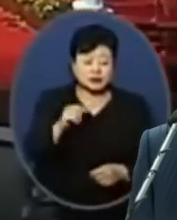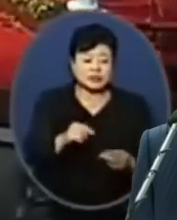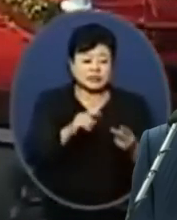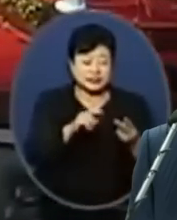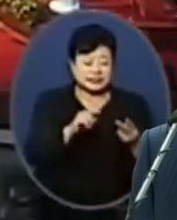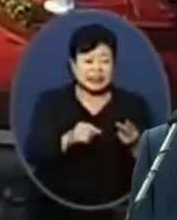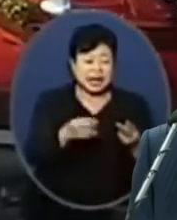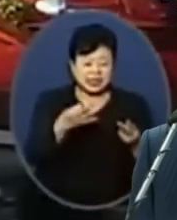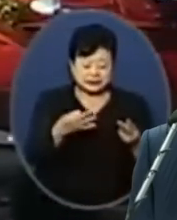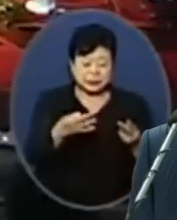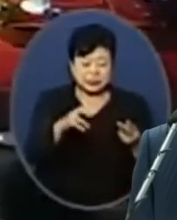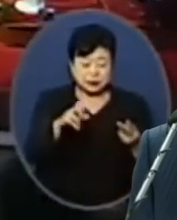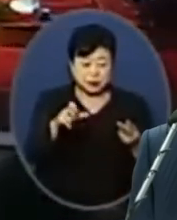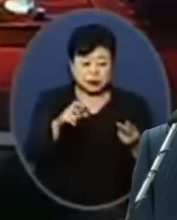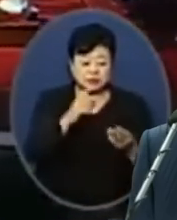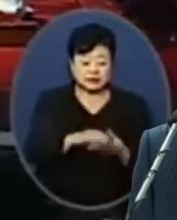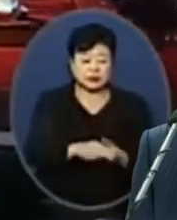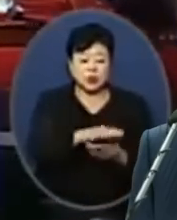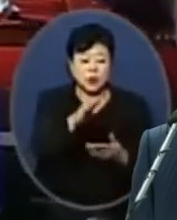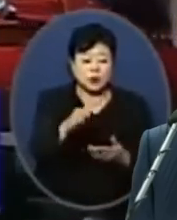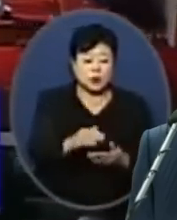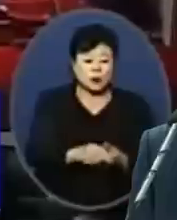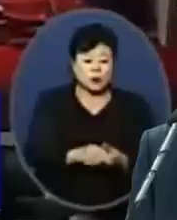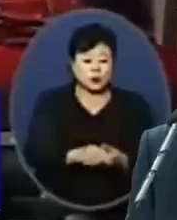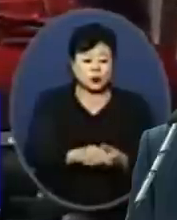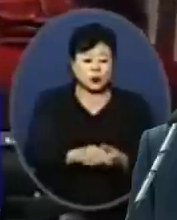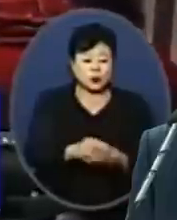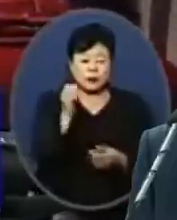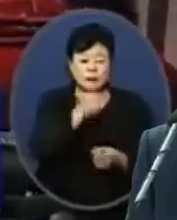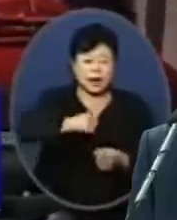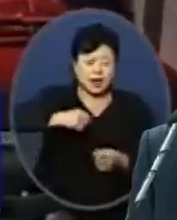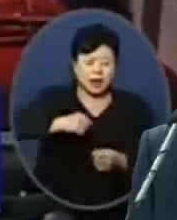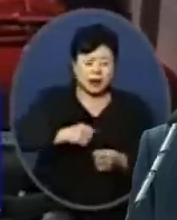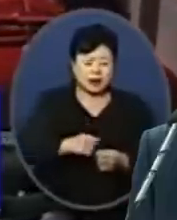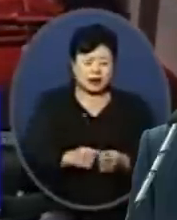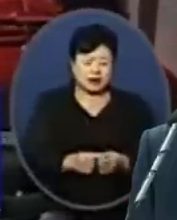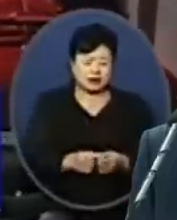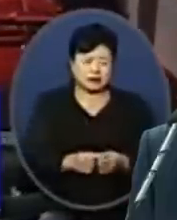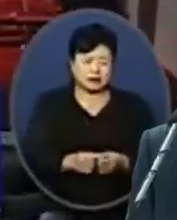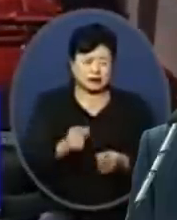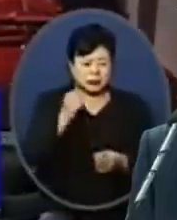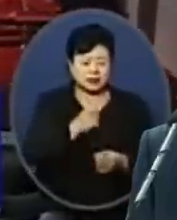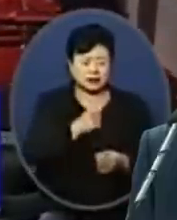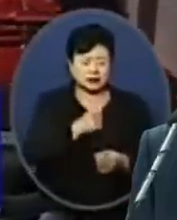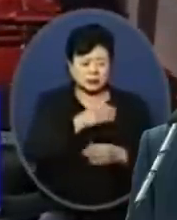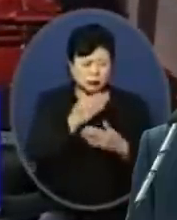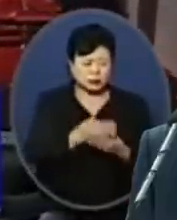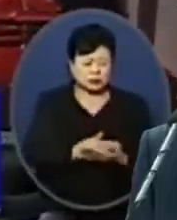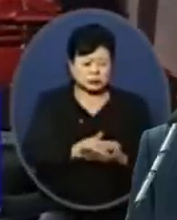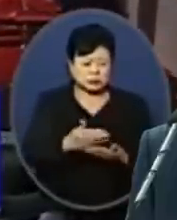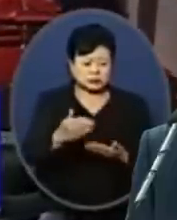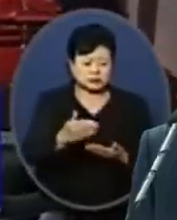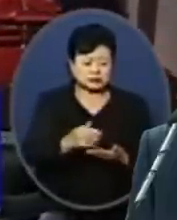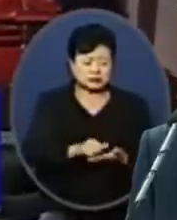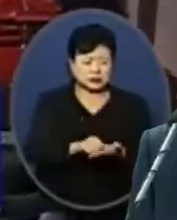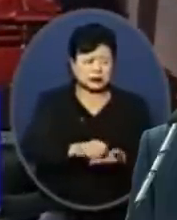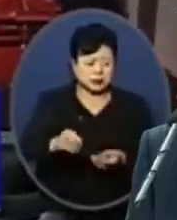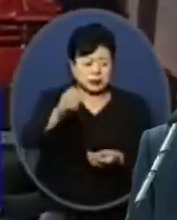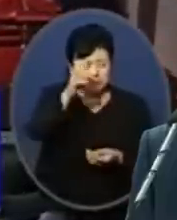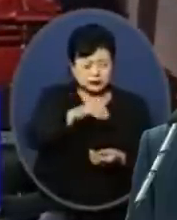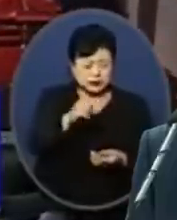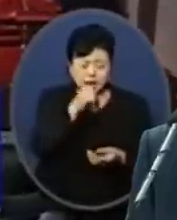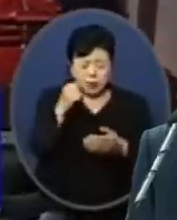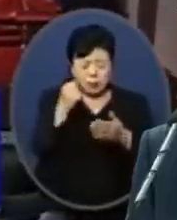2장 14절로 15절에 보면 우리를 거스르고 불리하게 하는 법조문으로 쓴 정서를 지우시고 제하여 버리사 십자가에